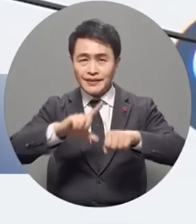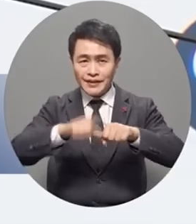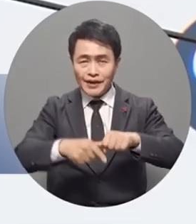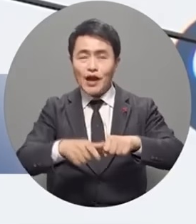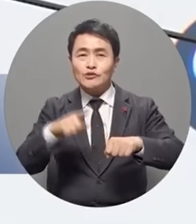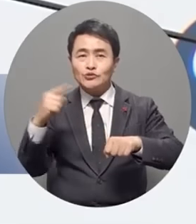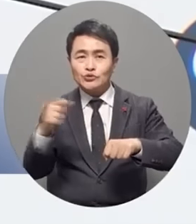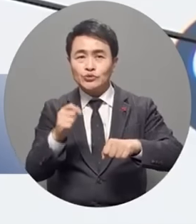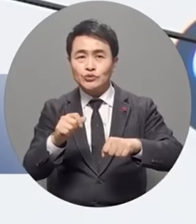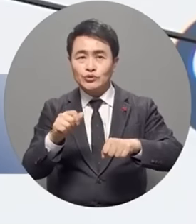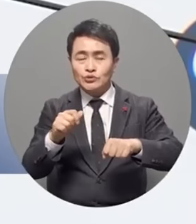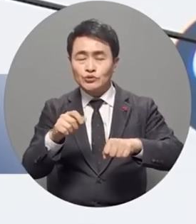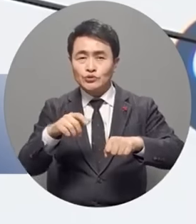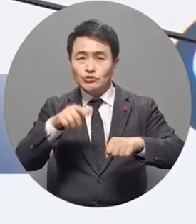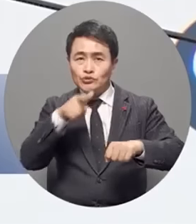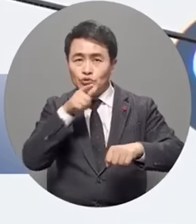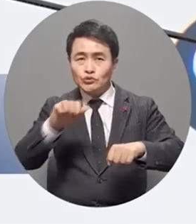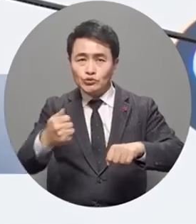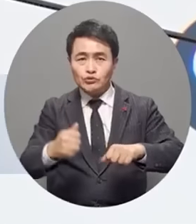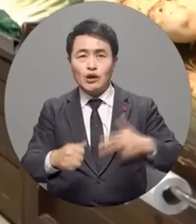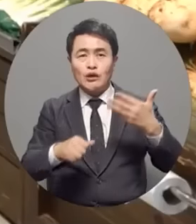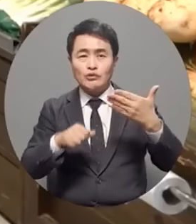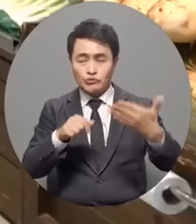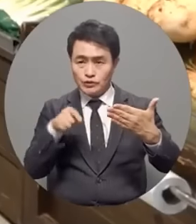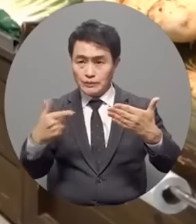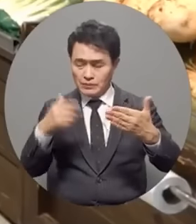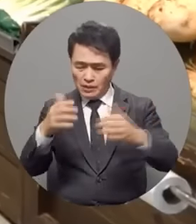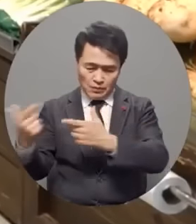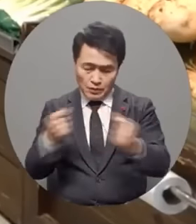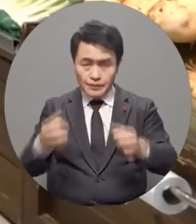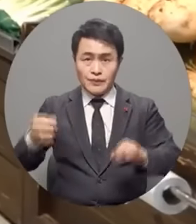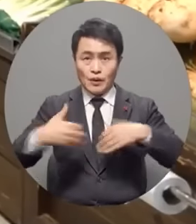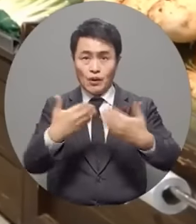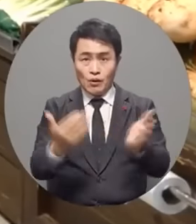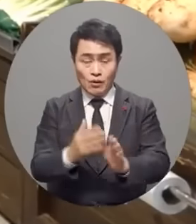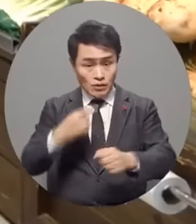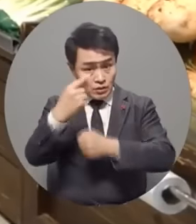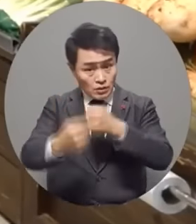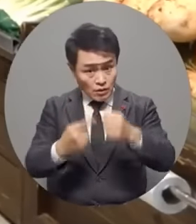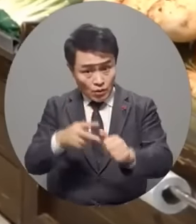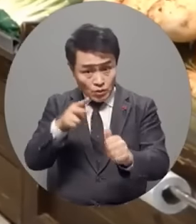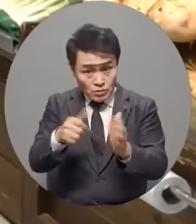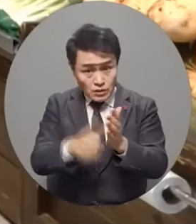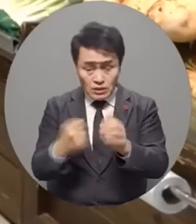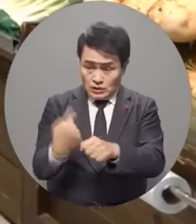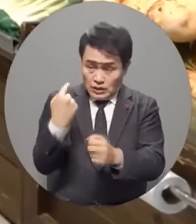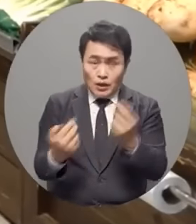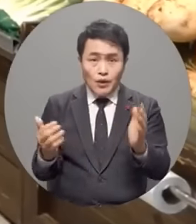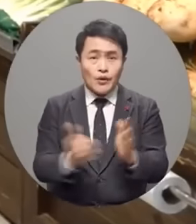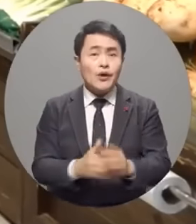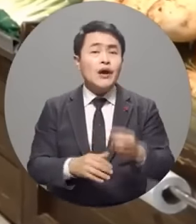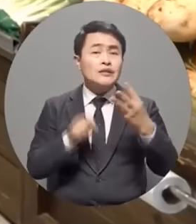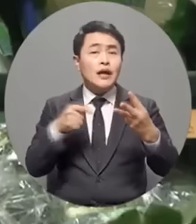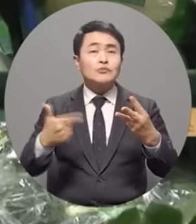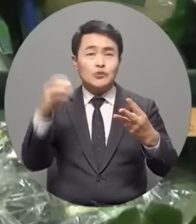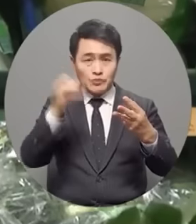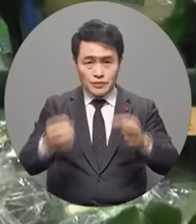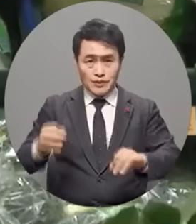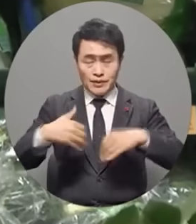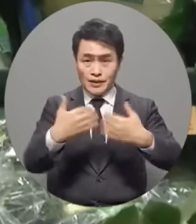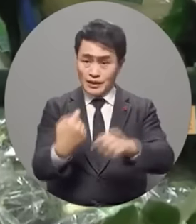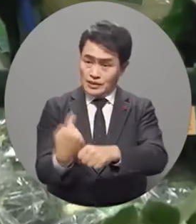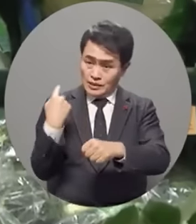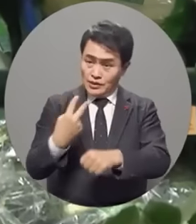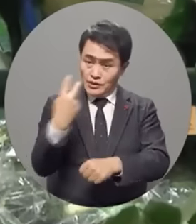수도가 9.7% 모두 상승하여 이로써 올해 연간 소비자 물가는 지난해보다 3.6% 올라